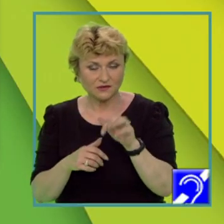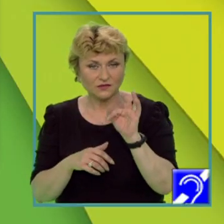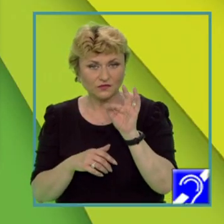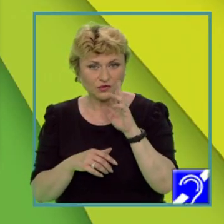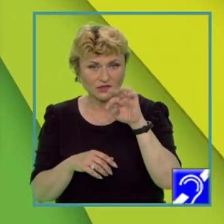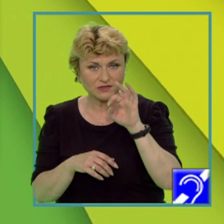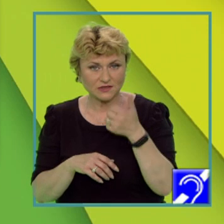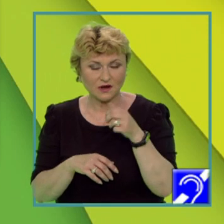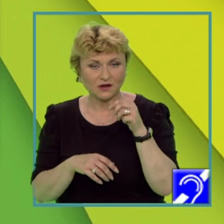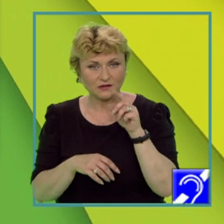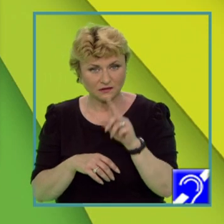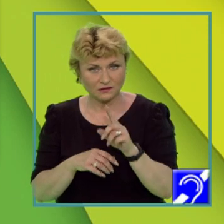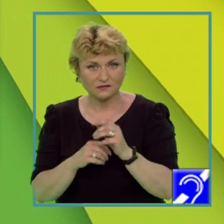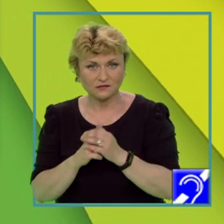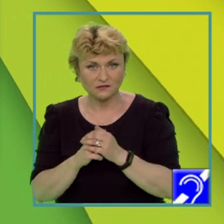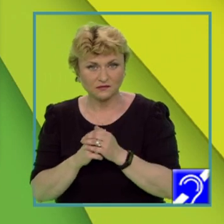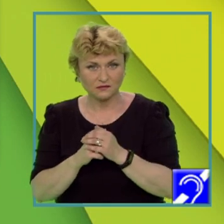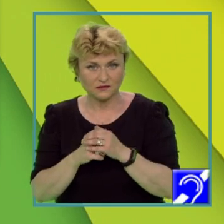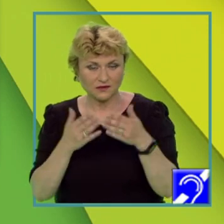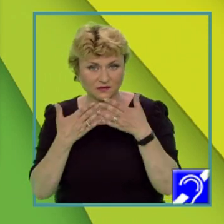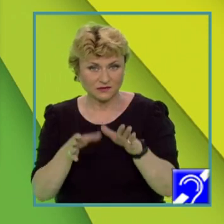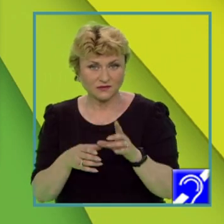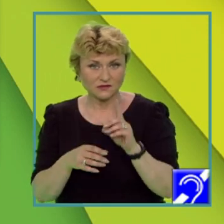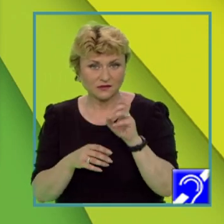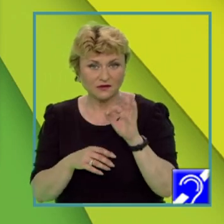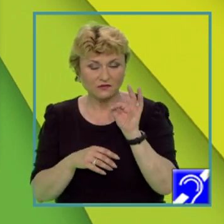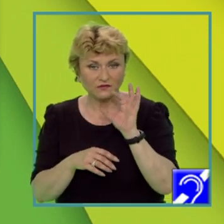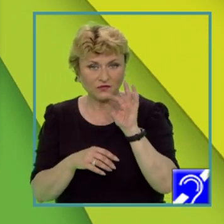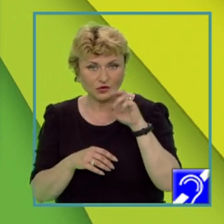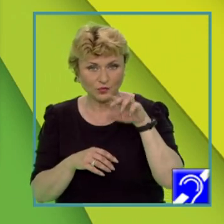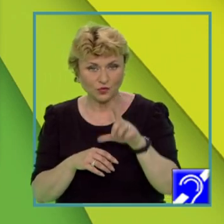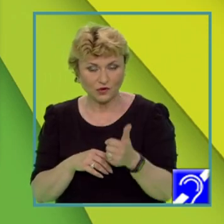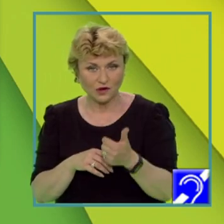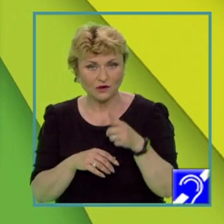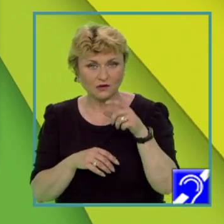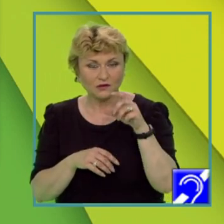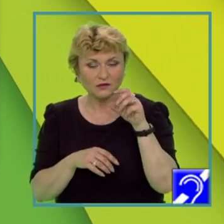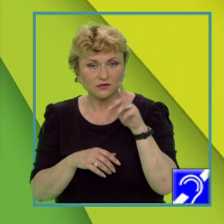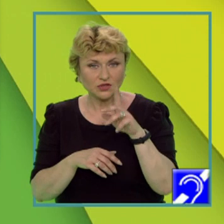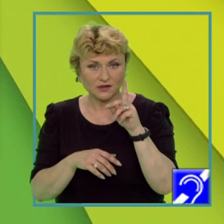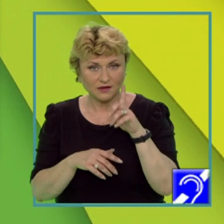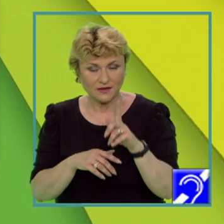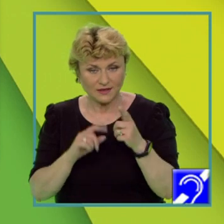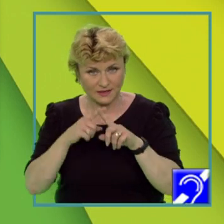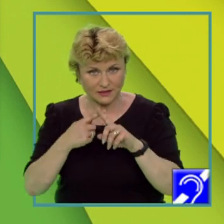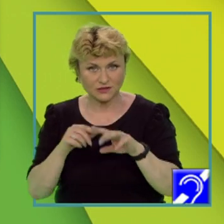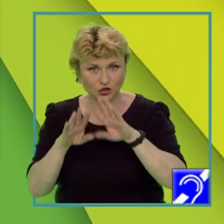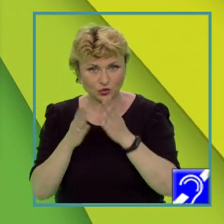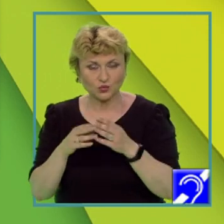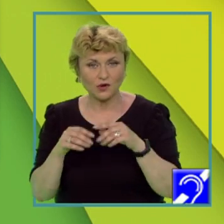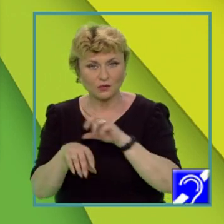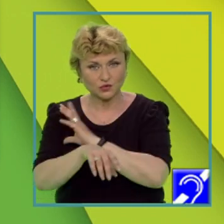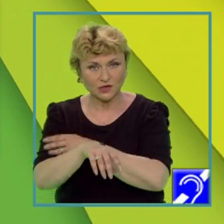definită pe r cu valori în aer descrisă de Formula g de x egal cu f de x totul la pătrat este